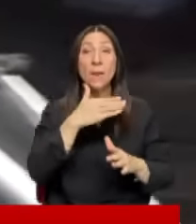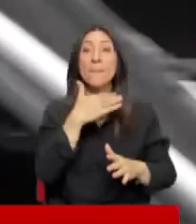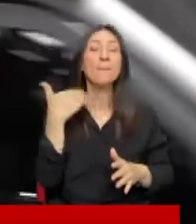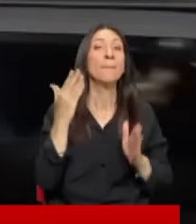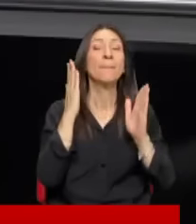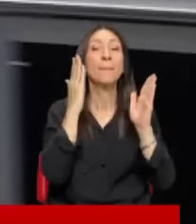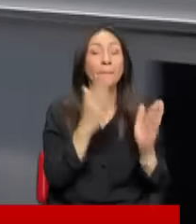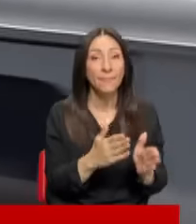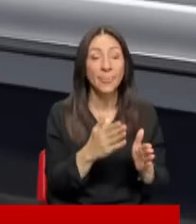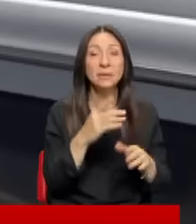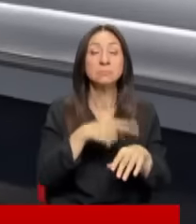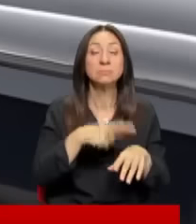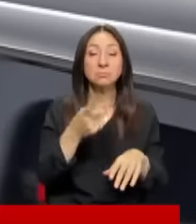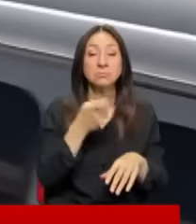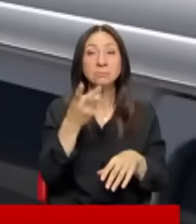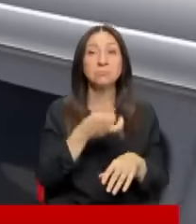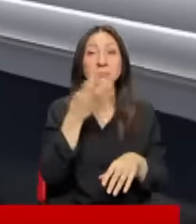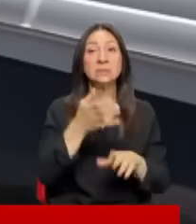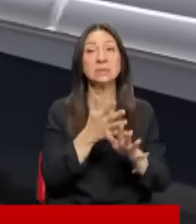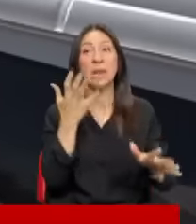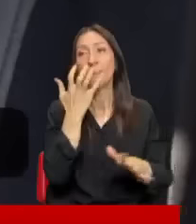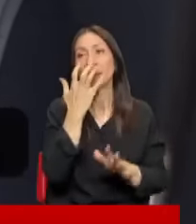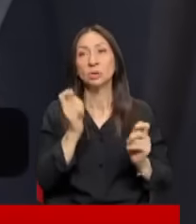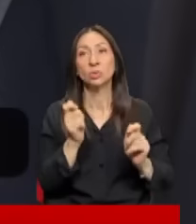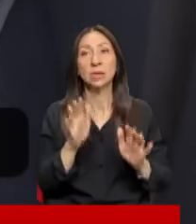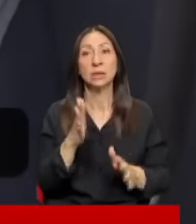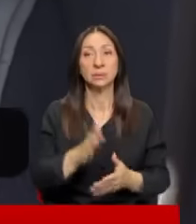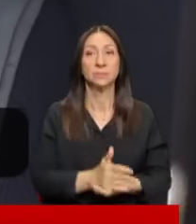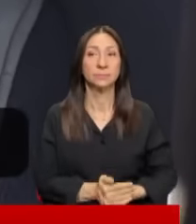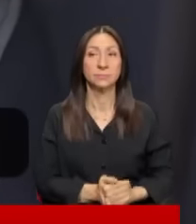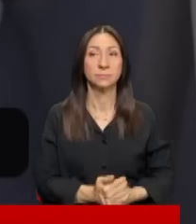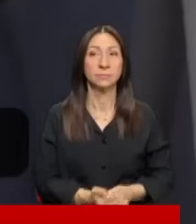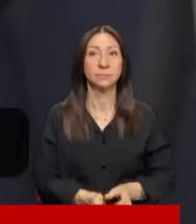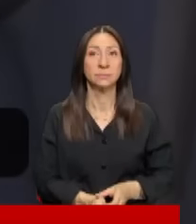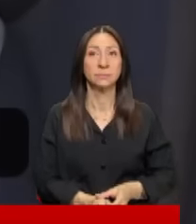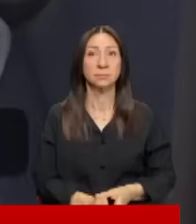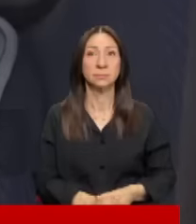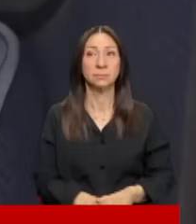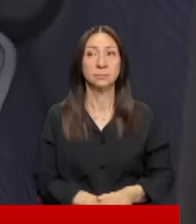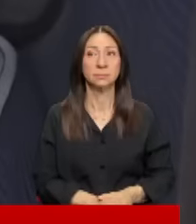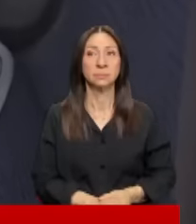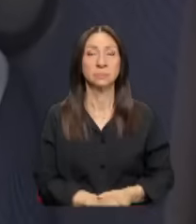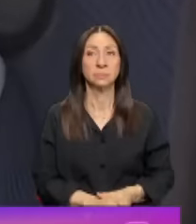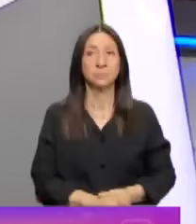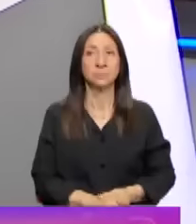kesmeye gidenler saatlerce sıra beklemek zorunda kaldı. Çok bir trafik yok İstanbul'dan fazla.